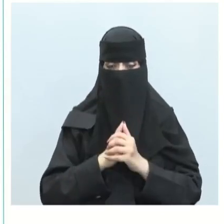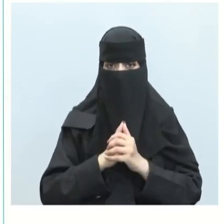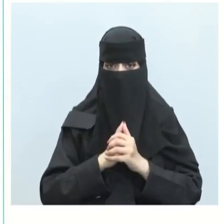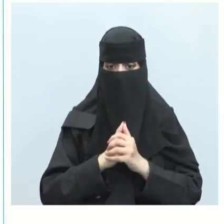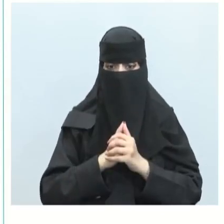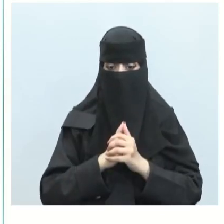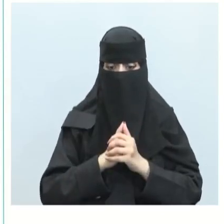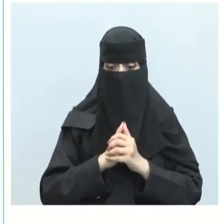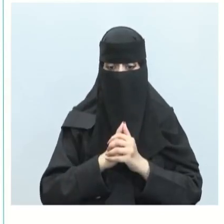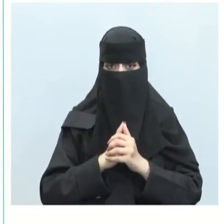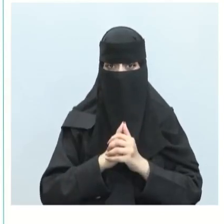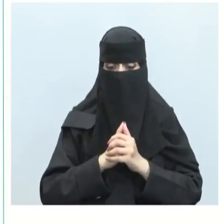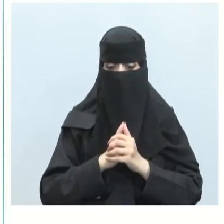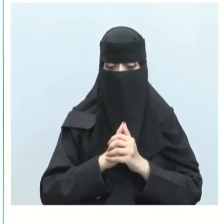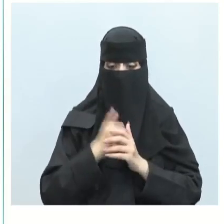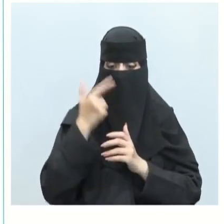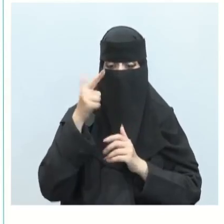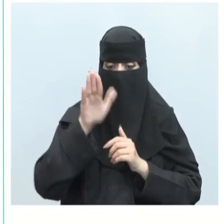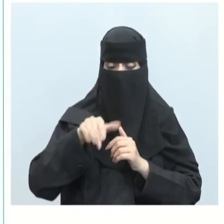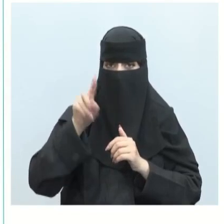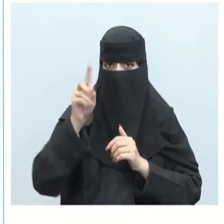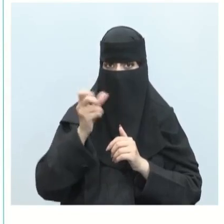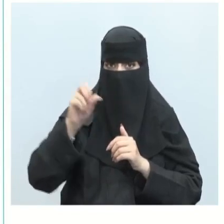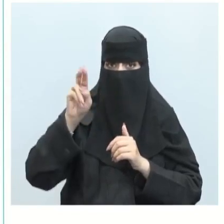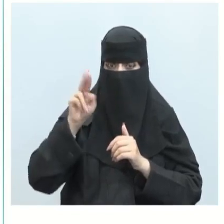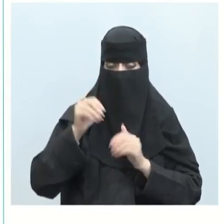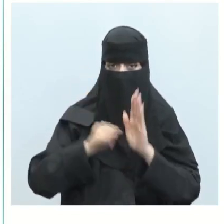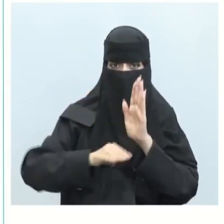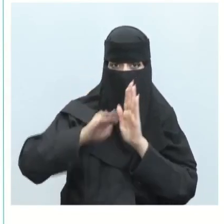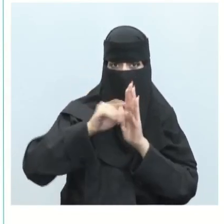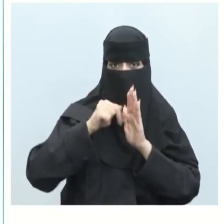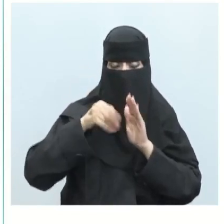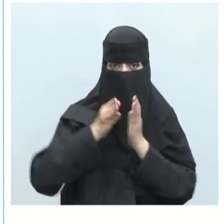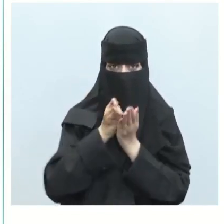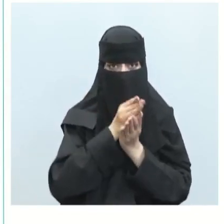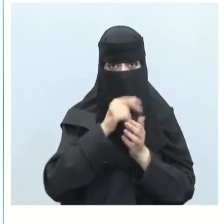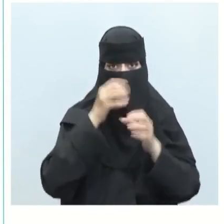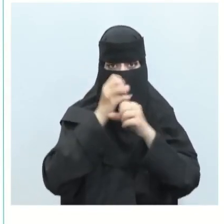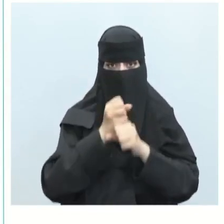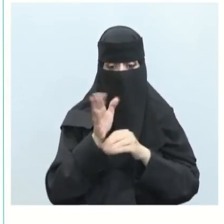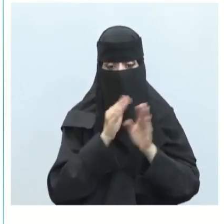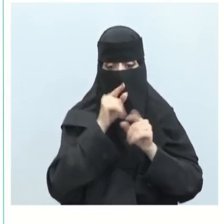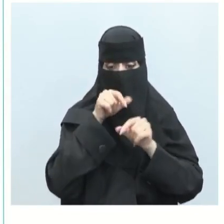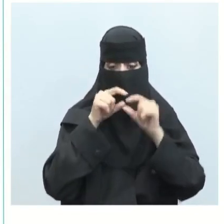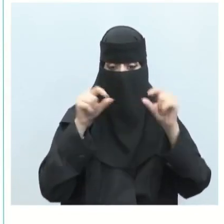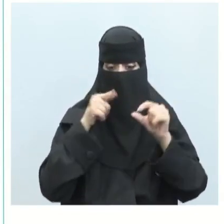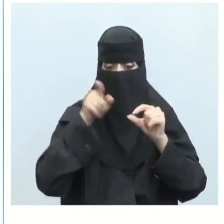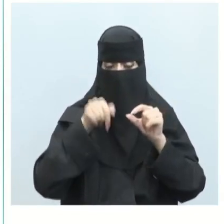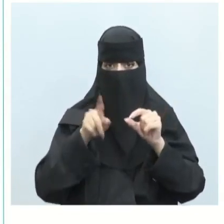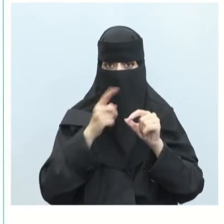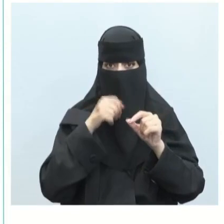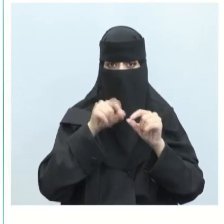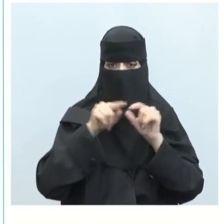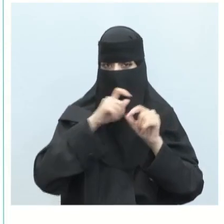في دروسنا السابقه في الفقره السابعه بروتوكول طبقه المنافذ الامنه اس اس ال هو بروتوكول